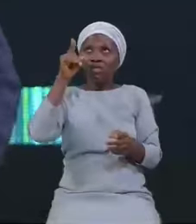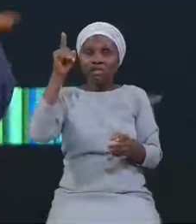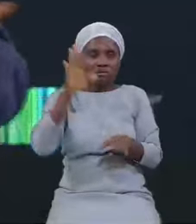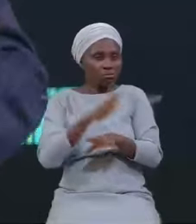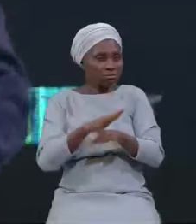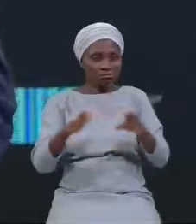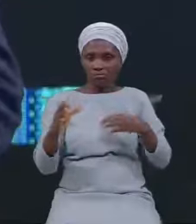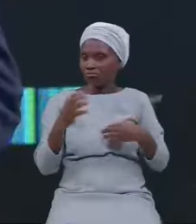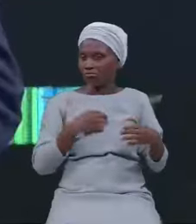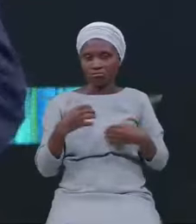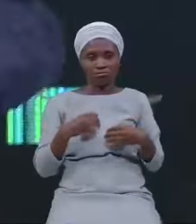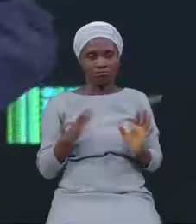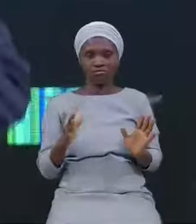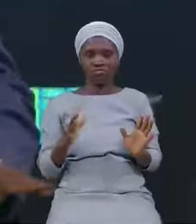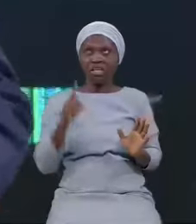plaint.